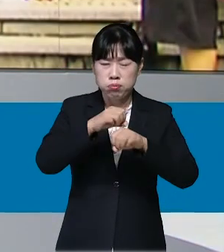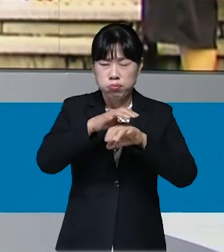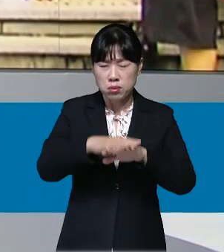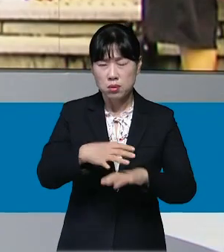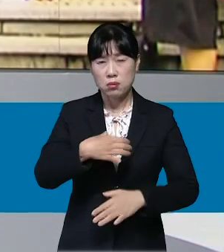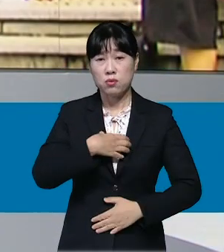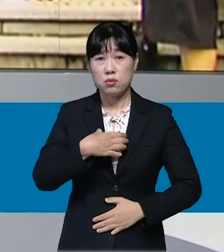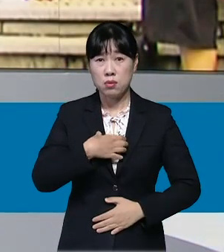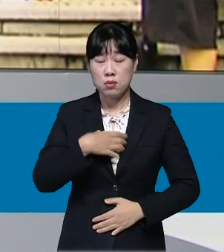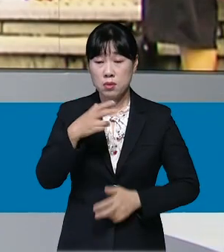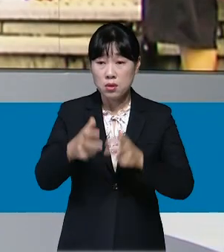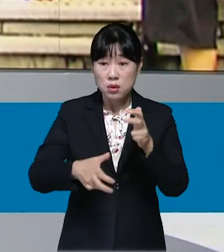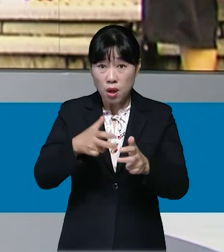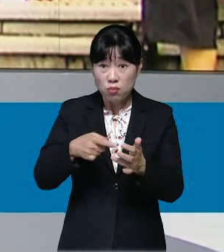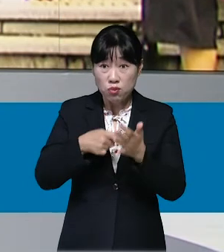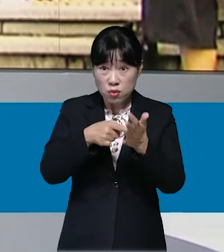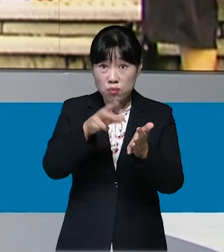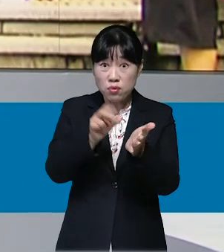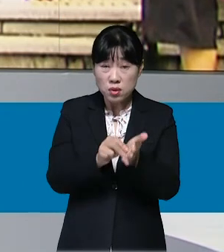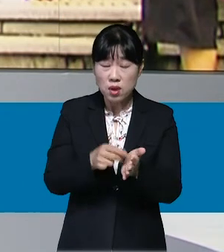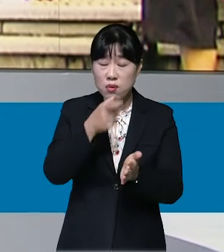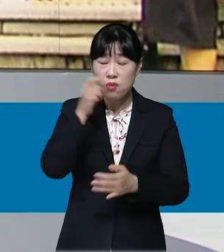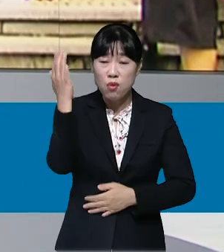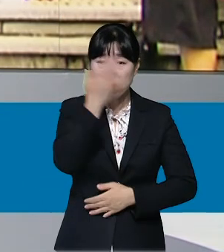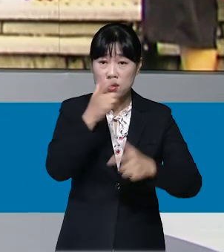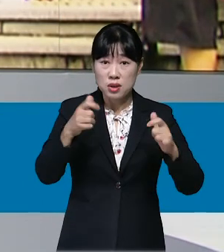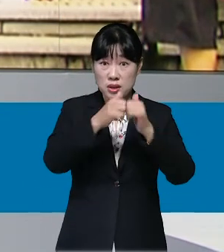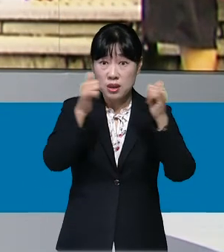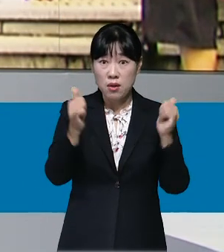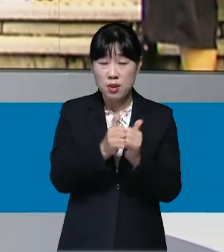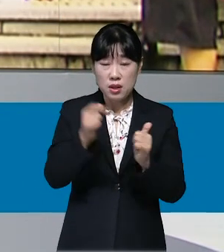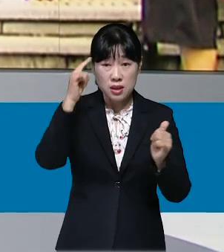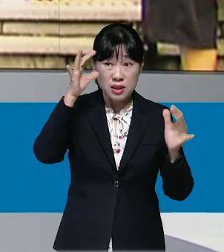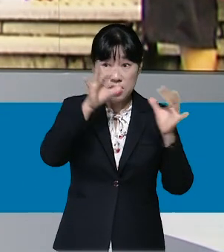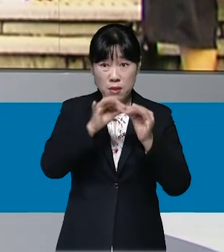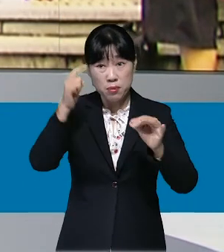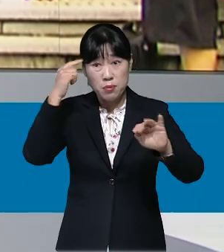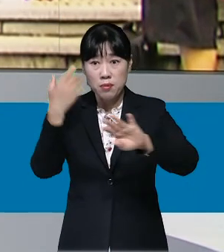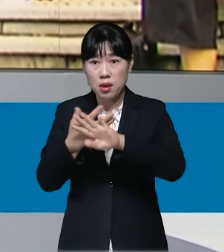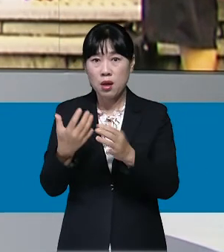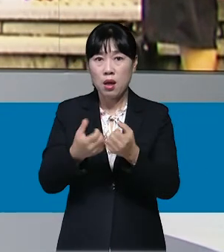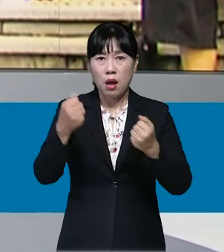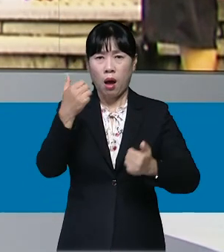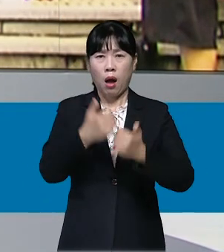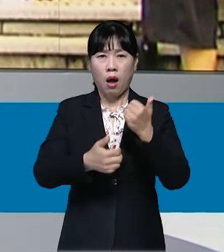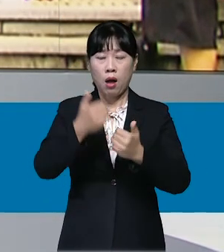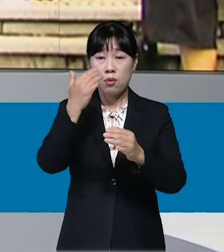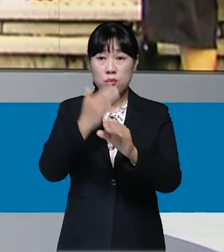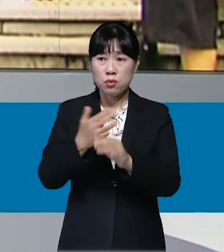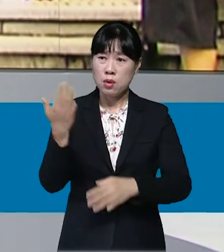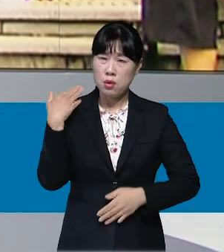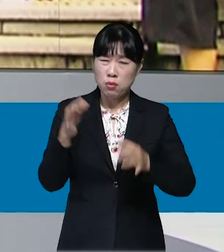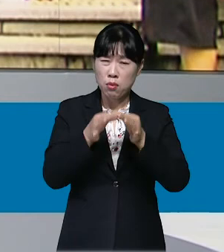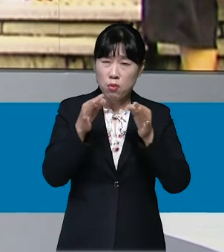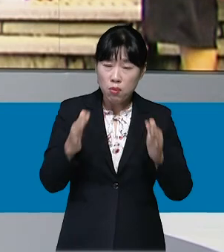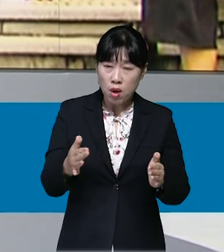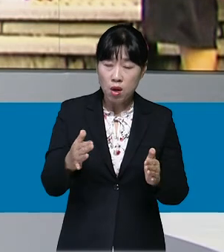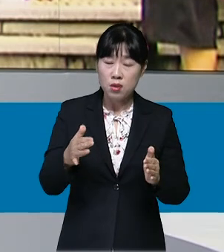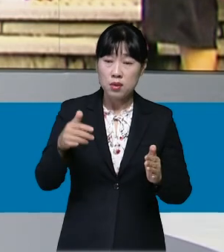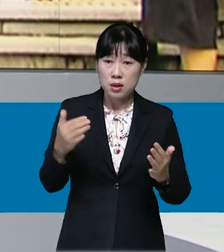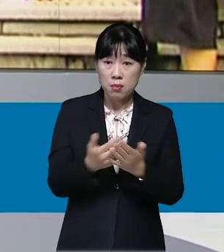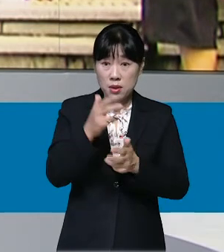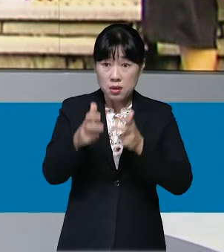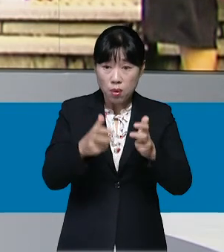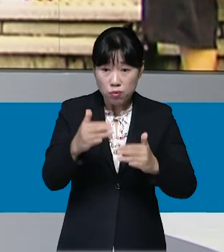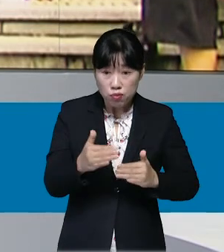놓고 여수 지역사회도 찬반으로 나뉘어 갈등을 빚고 있는데요. 그동안 경도 개발 사업이 어떻게 추진됐고 쟁점은